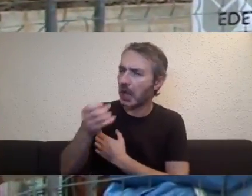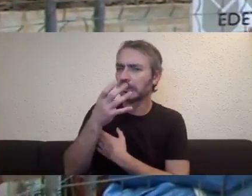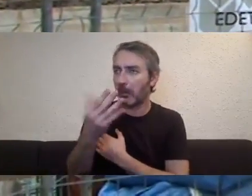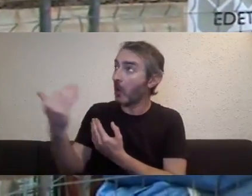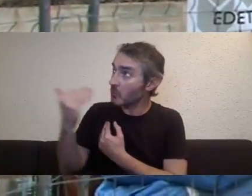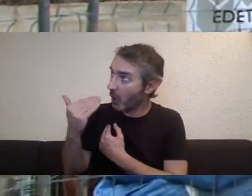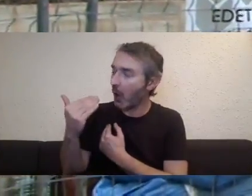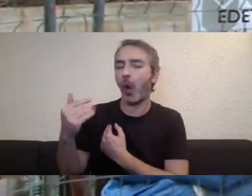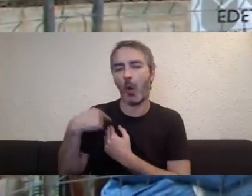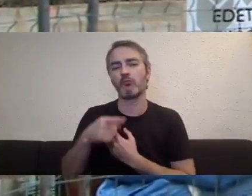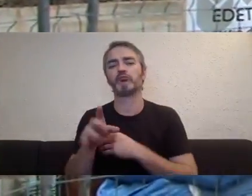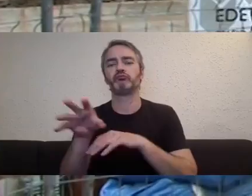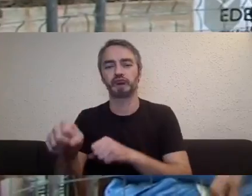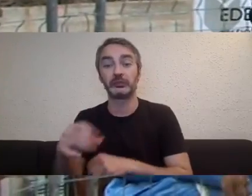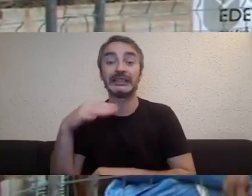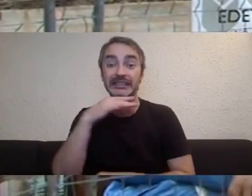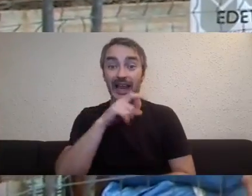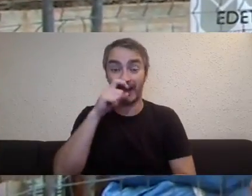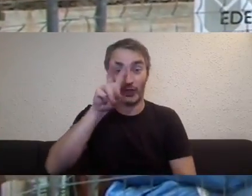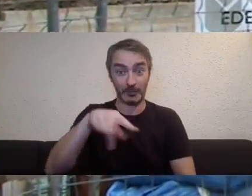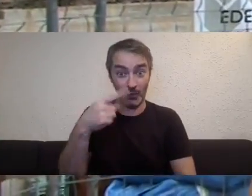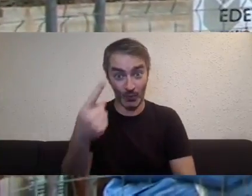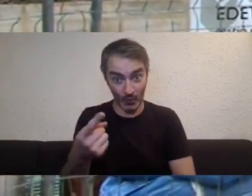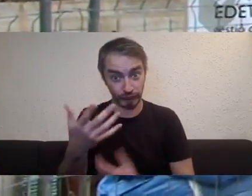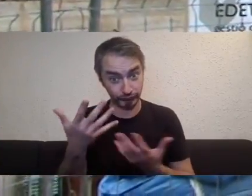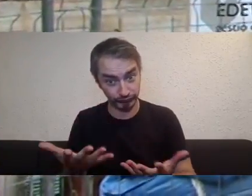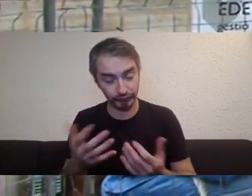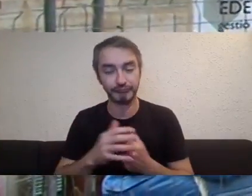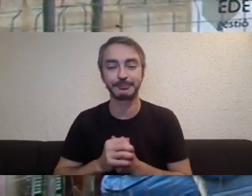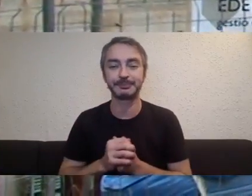estava més o menys bé, que es podia evitar i així. Llavors, el gener del 2001